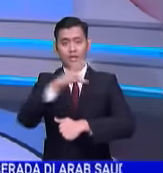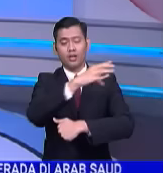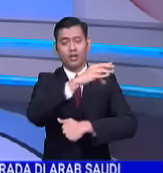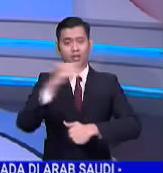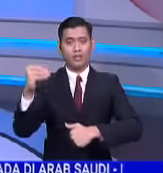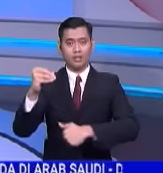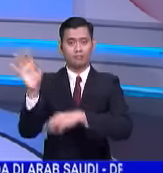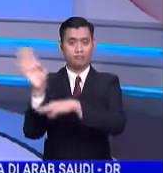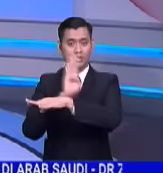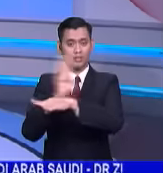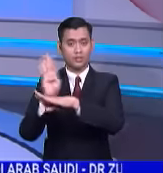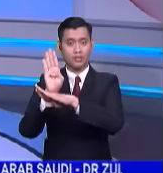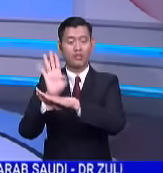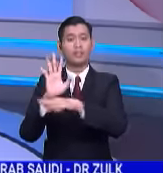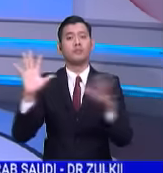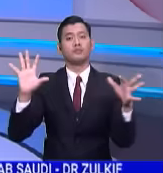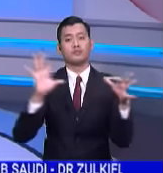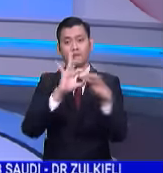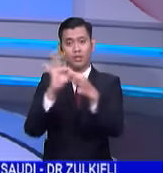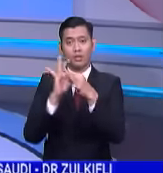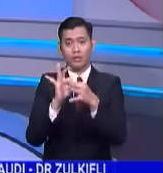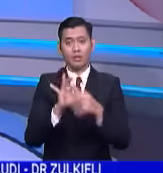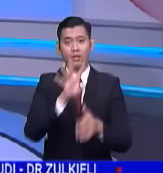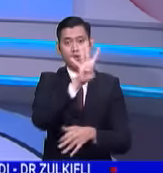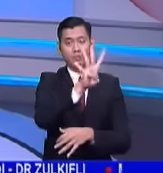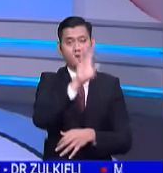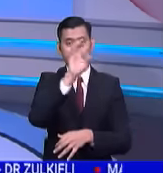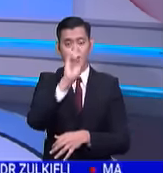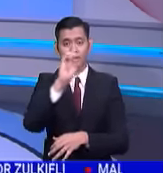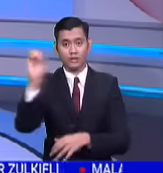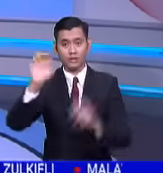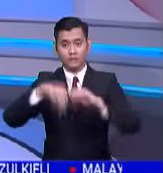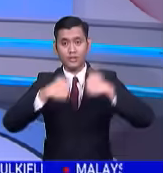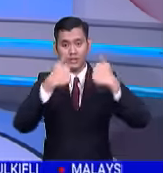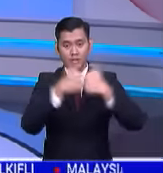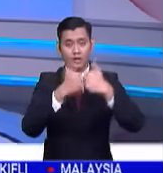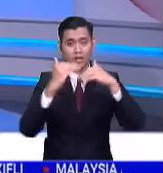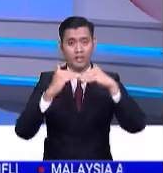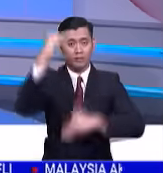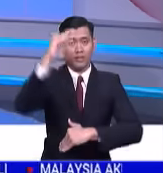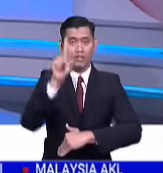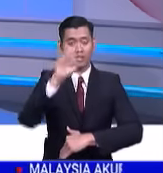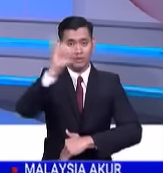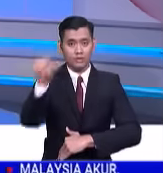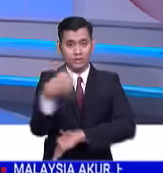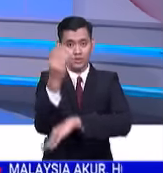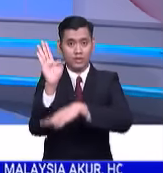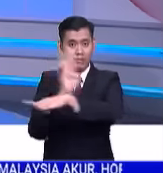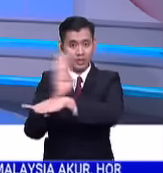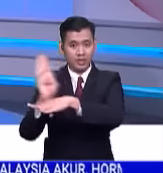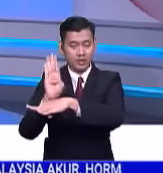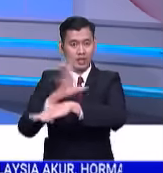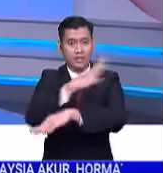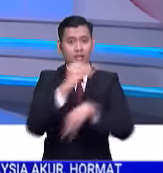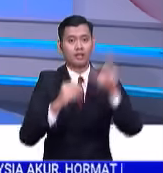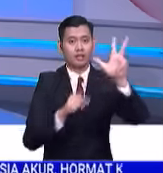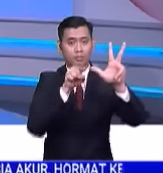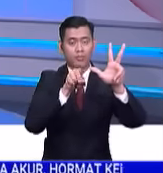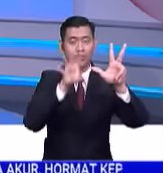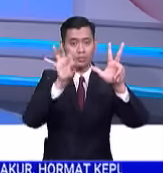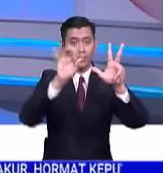Dewan Perniagaan. Gabungan yang mewakili 400 persatuan dengan lebih 1 juta perniagaan dan